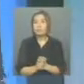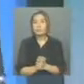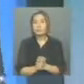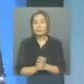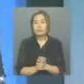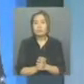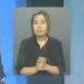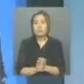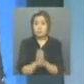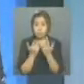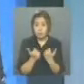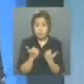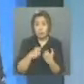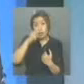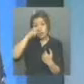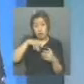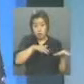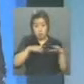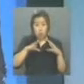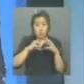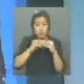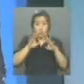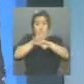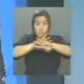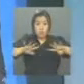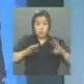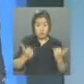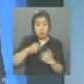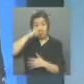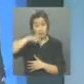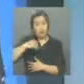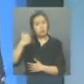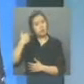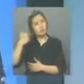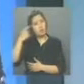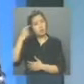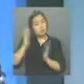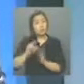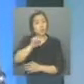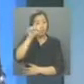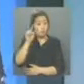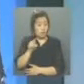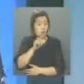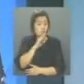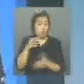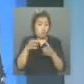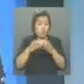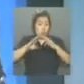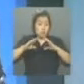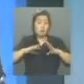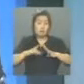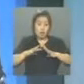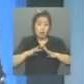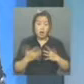ความพร้อมในการเป็นประชาคมเศรษฐกิจอาเซียนของประเทศไทยนั้นยังถูกตั้งคำถามนะคะโดยเฉพาะจากภาคของเอกชนค่ะและในเรื่องของความร่